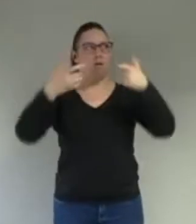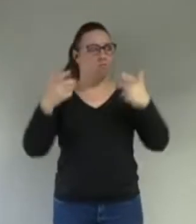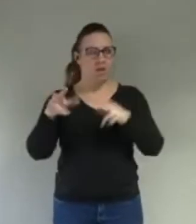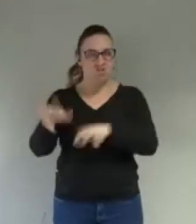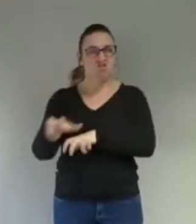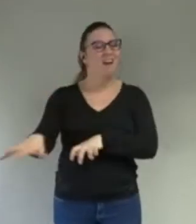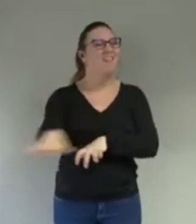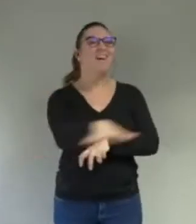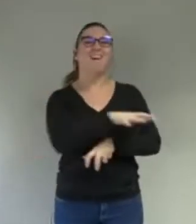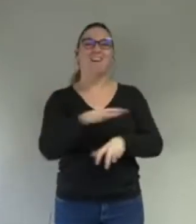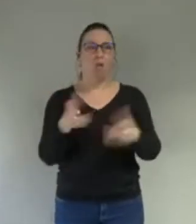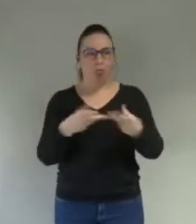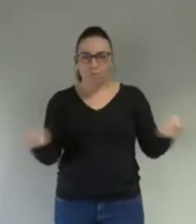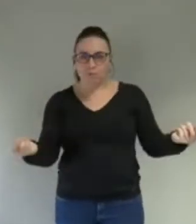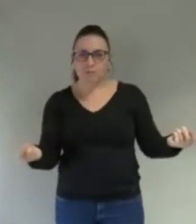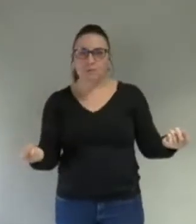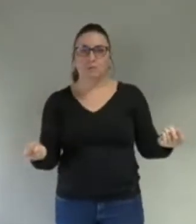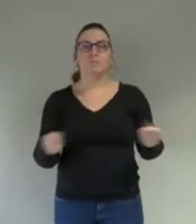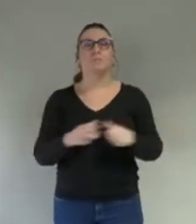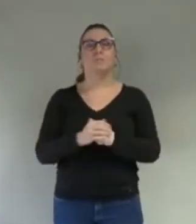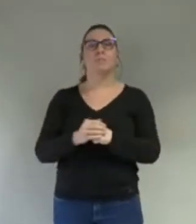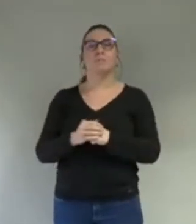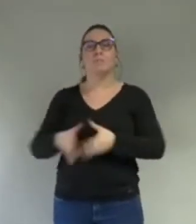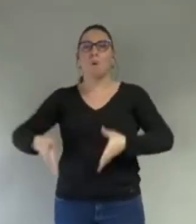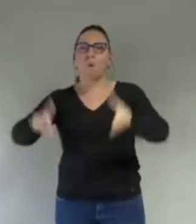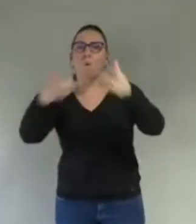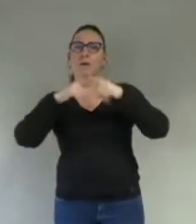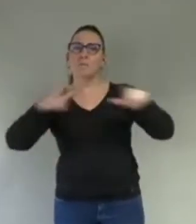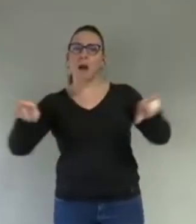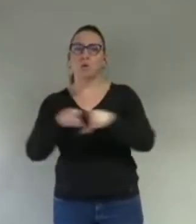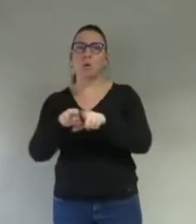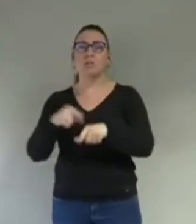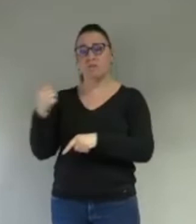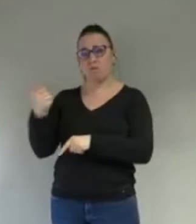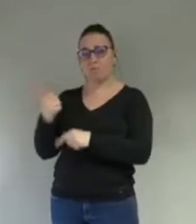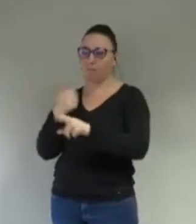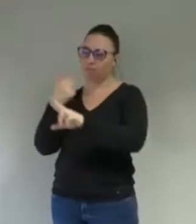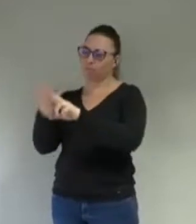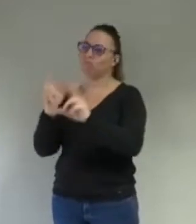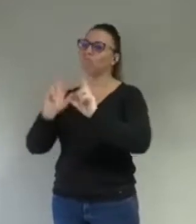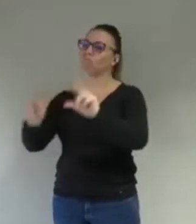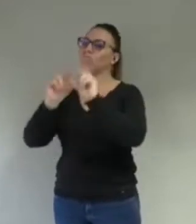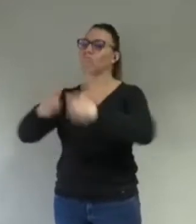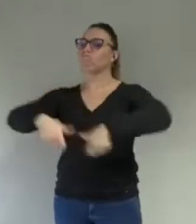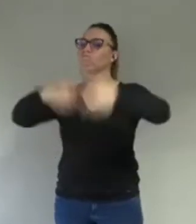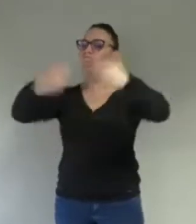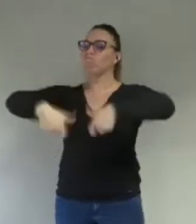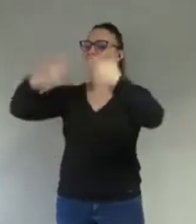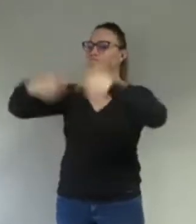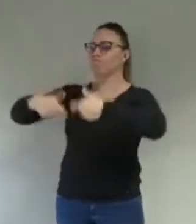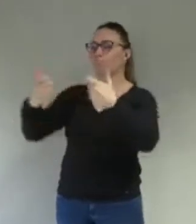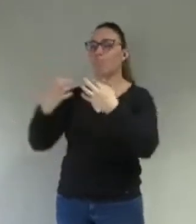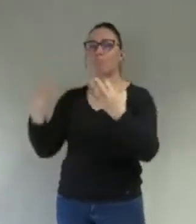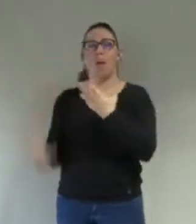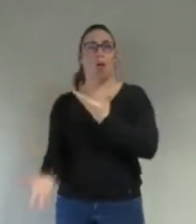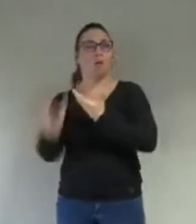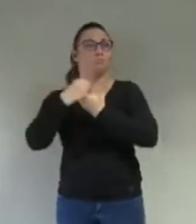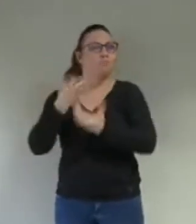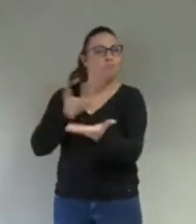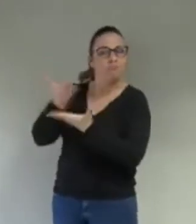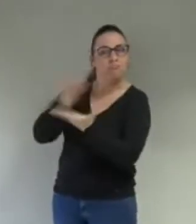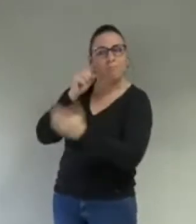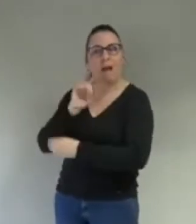vert. Qu'importent les habitants du cours de la Libération à qui vous exposez des projets d'urbanisation sans jamais les avoir